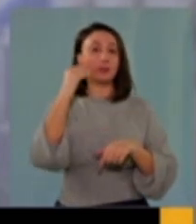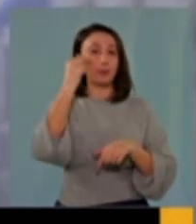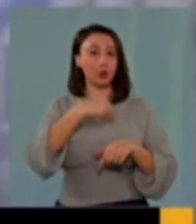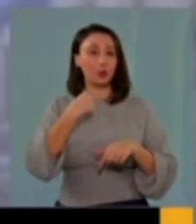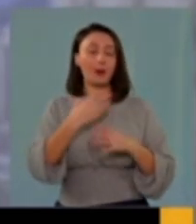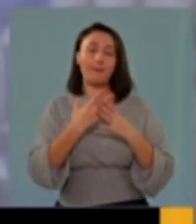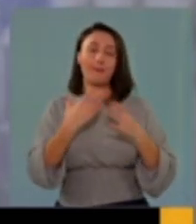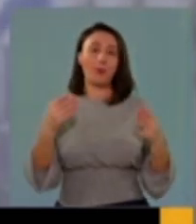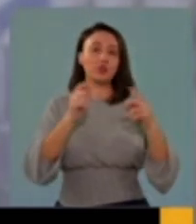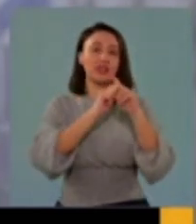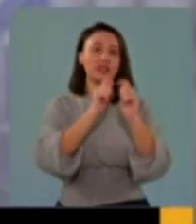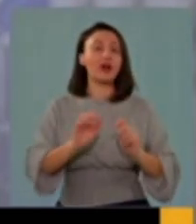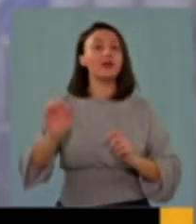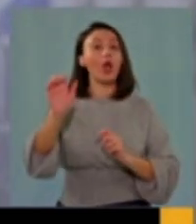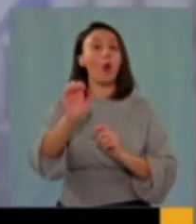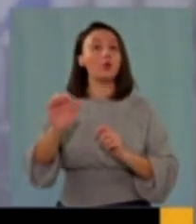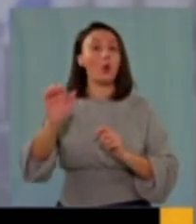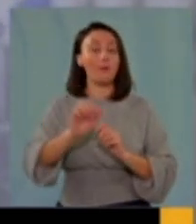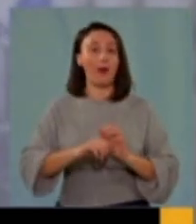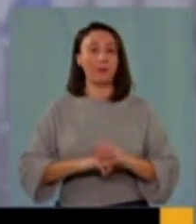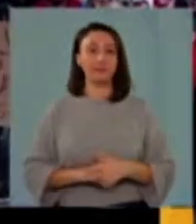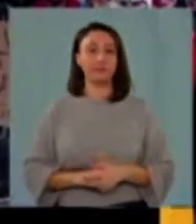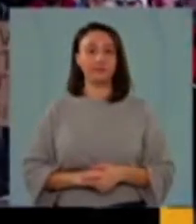în mai multe țări din Europa.